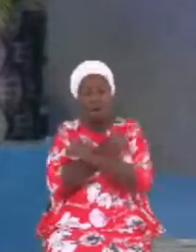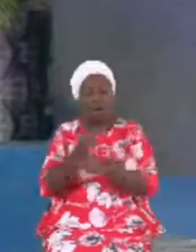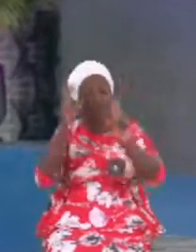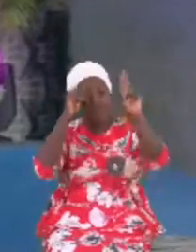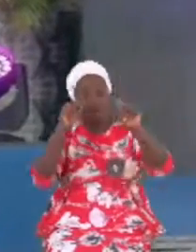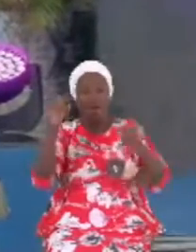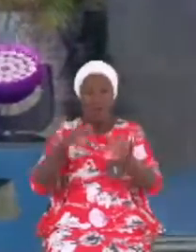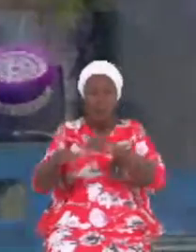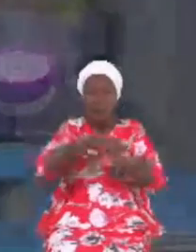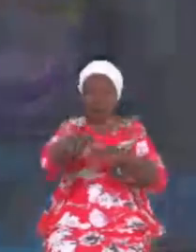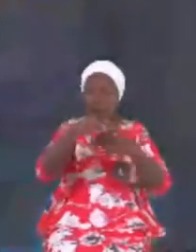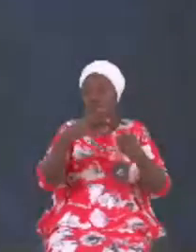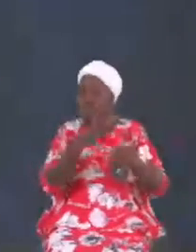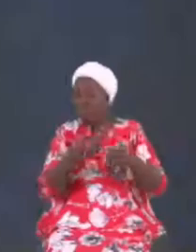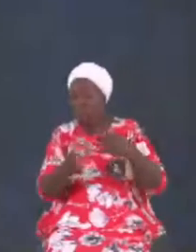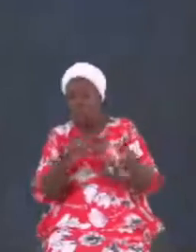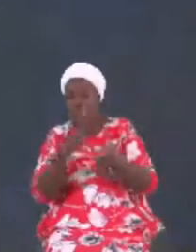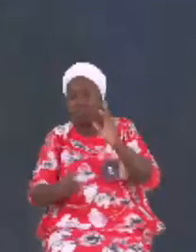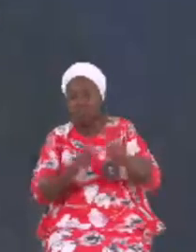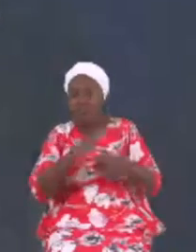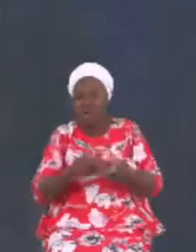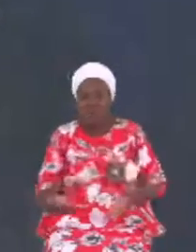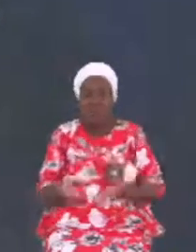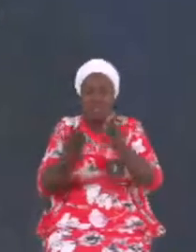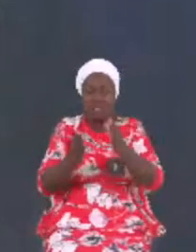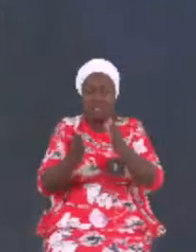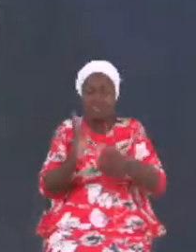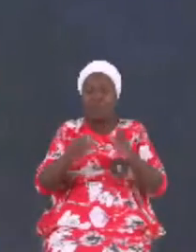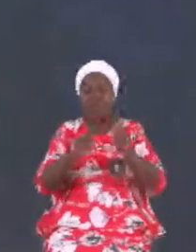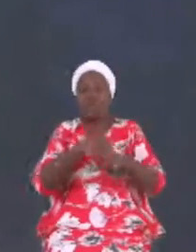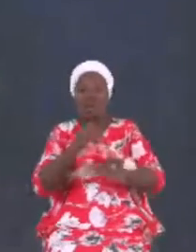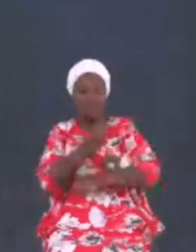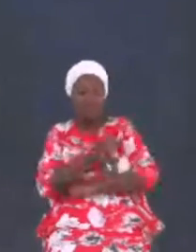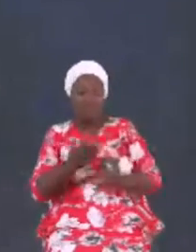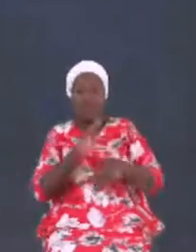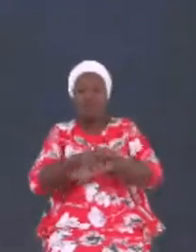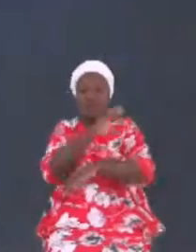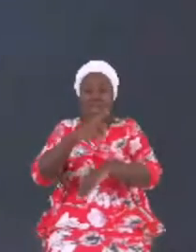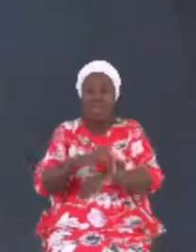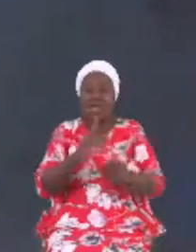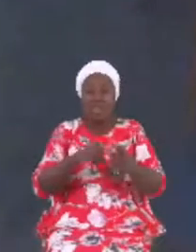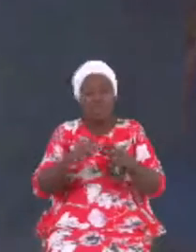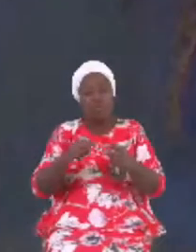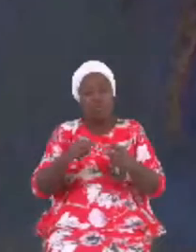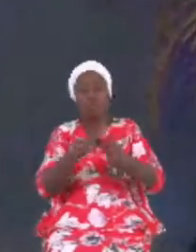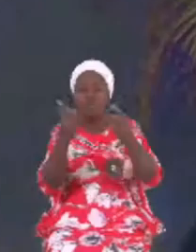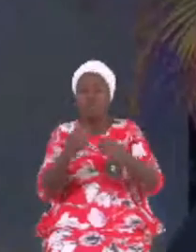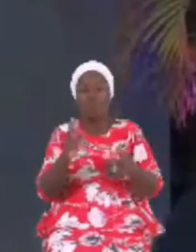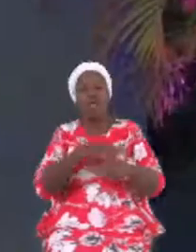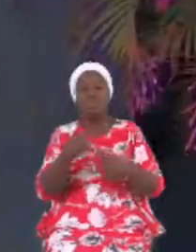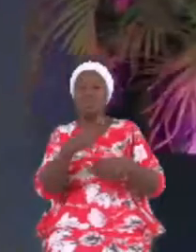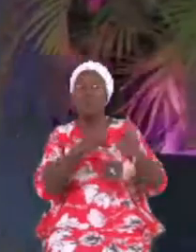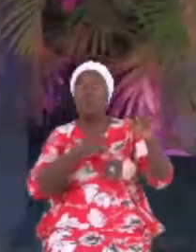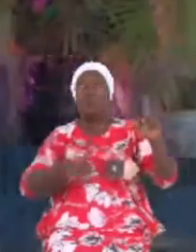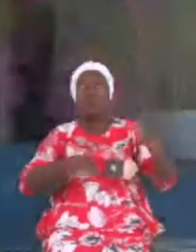des choses que les gens élèvent. Et que les gens apprécient ici sur la terre. Et quand tu viens et tu dis,